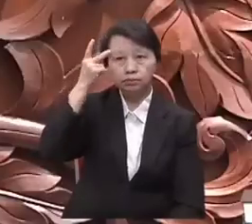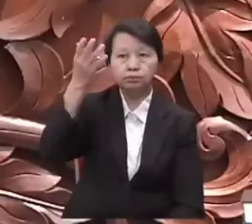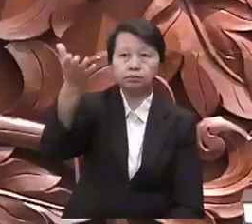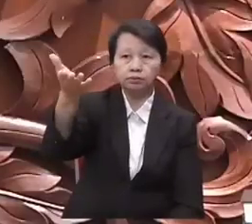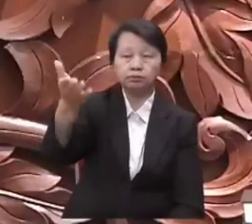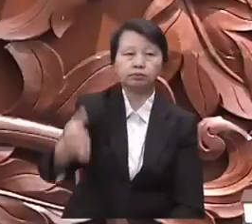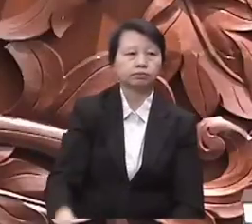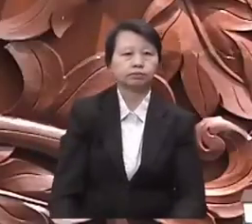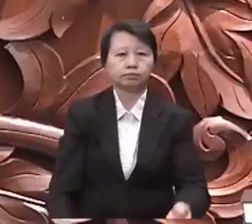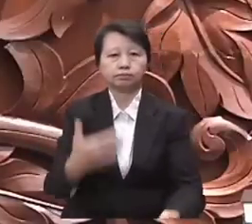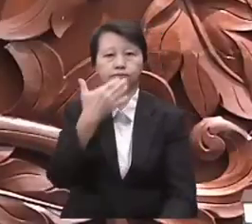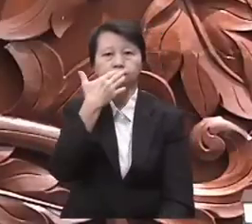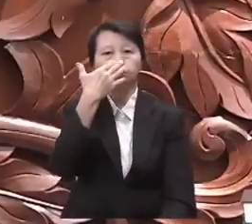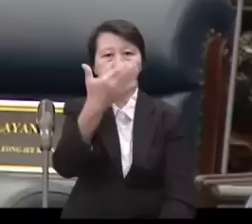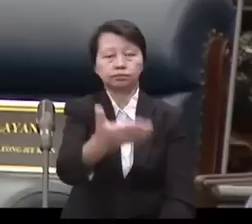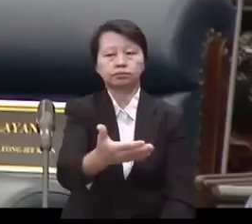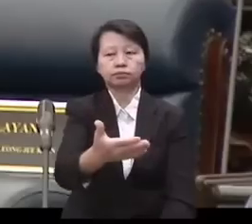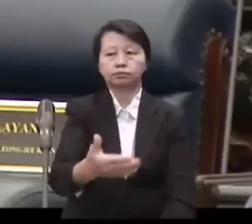Terima kasih